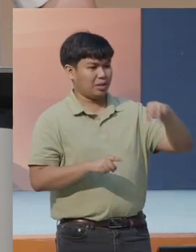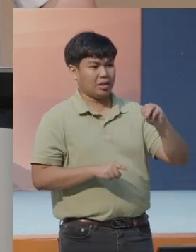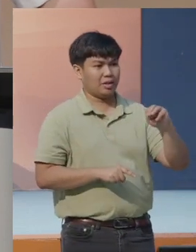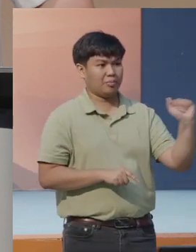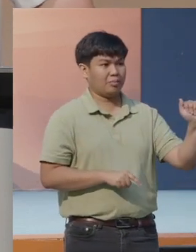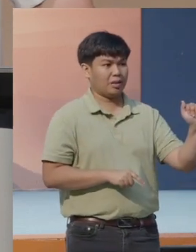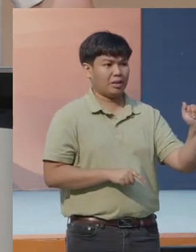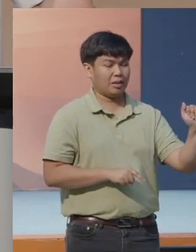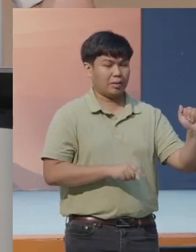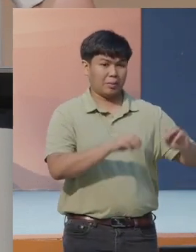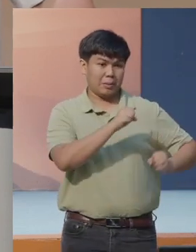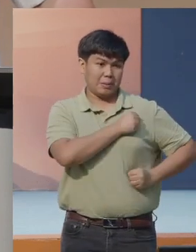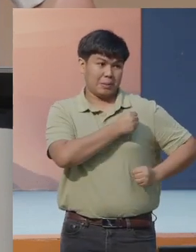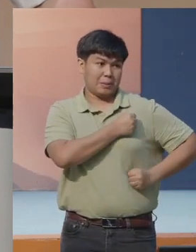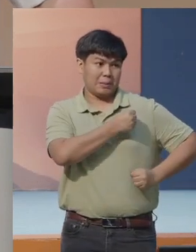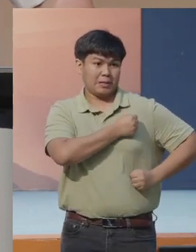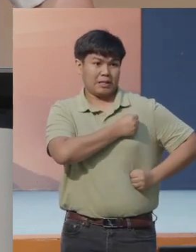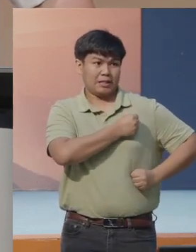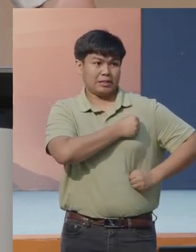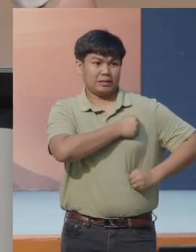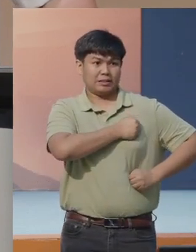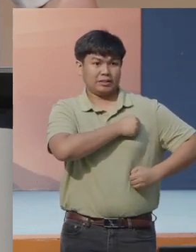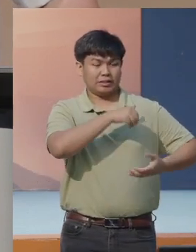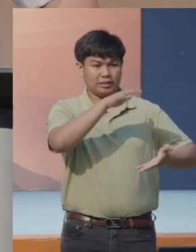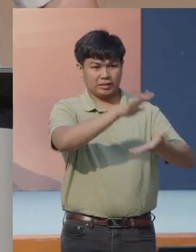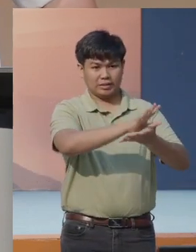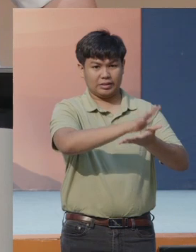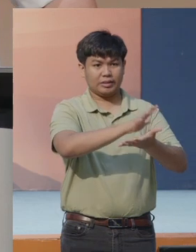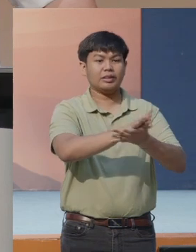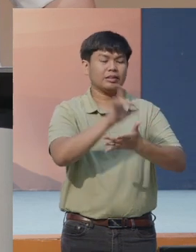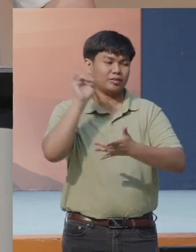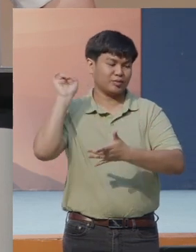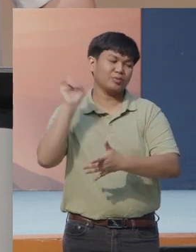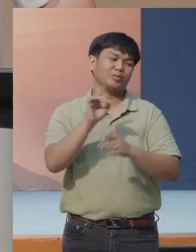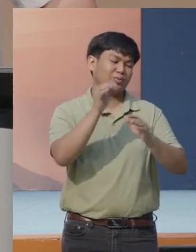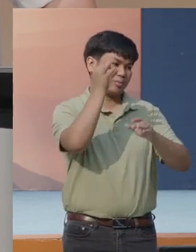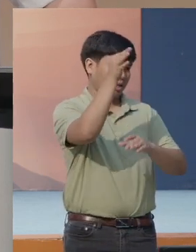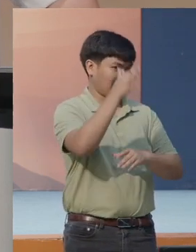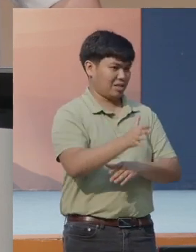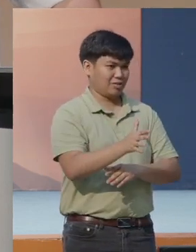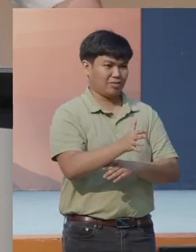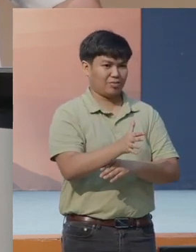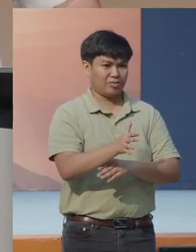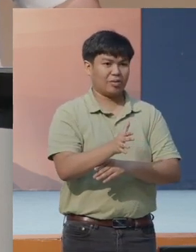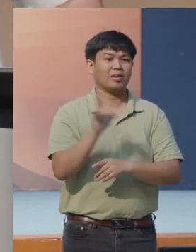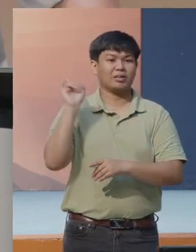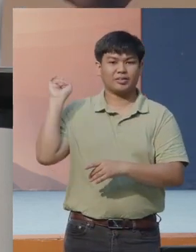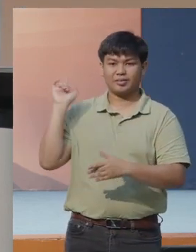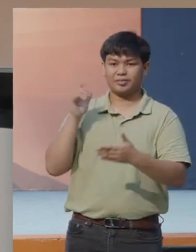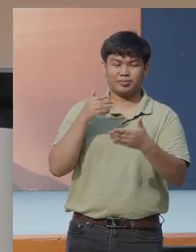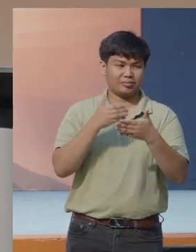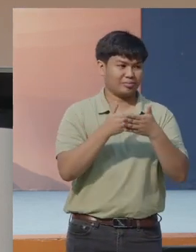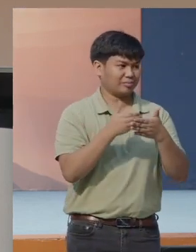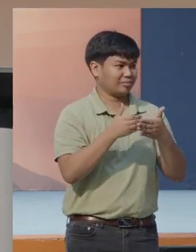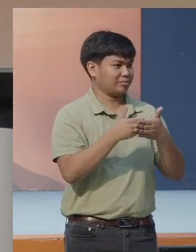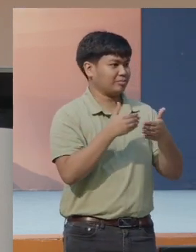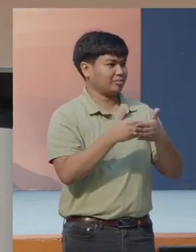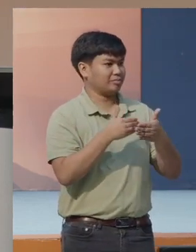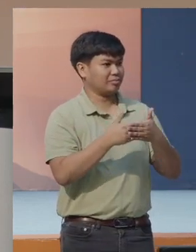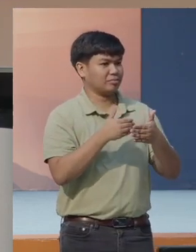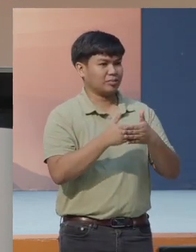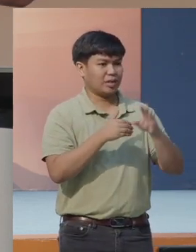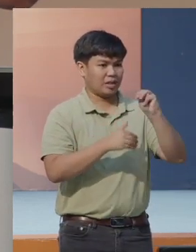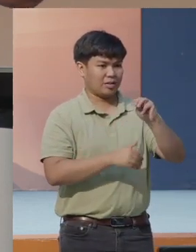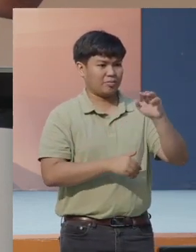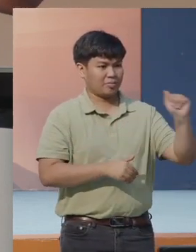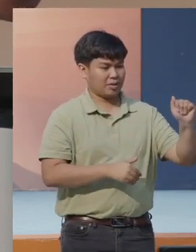one of the leaders there. At alam niyo ba, tinapos niya yung master's